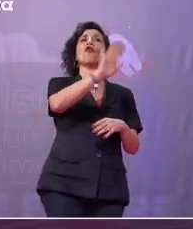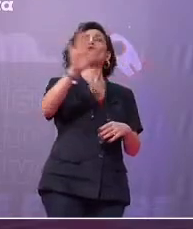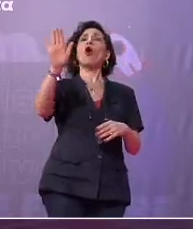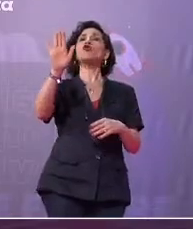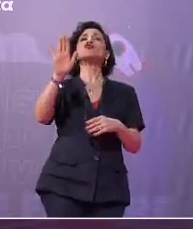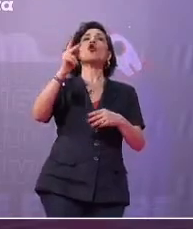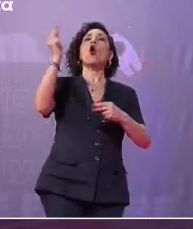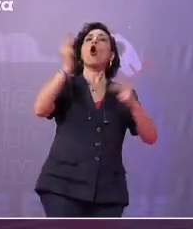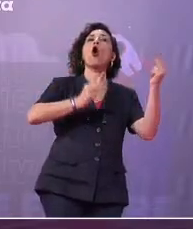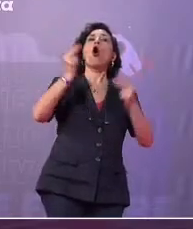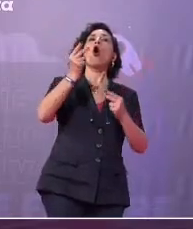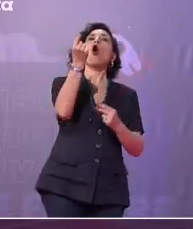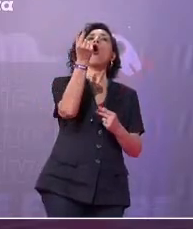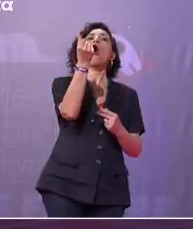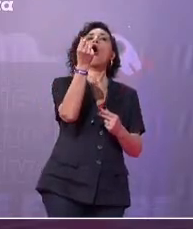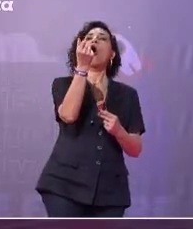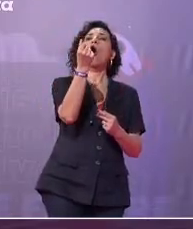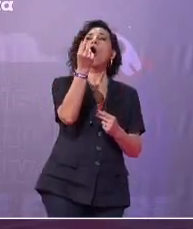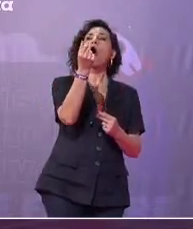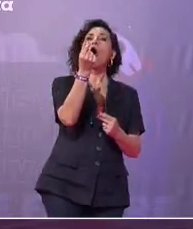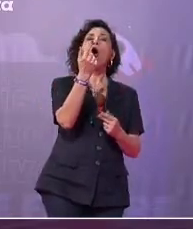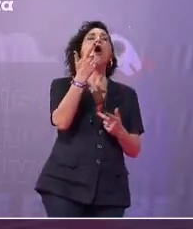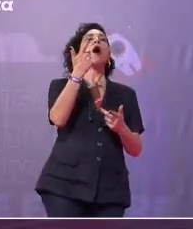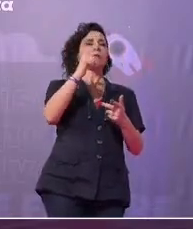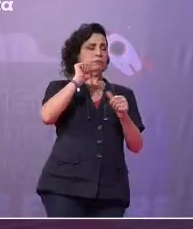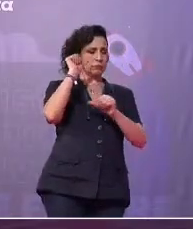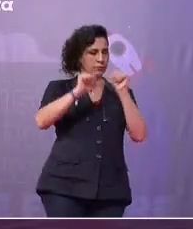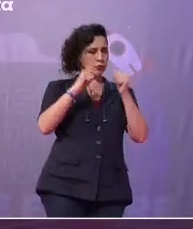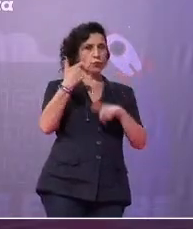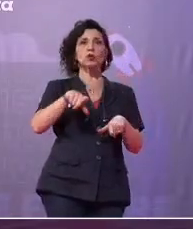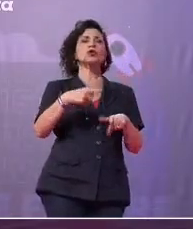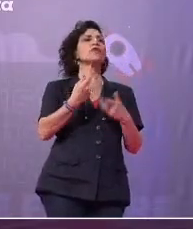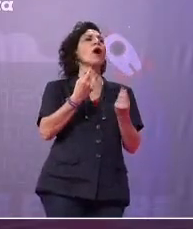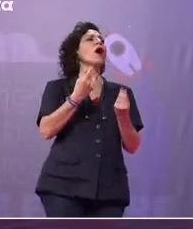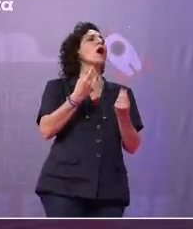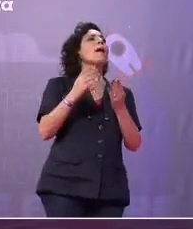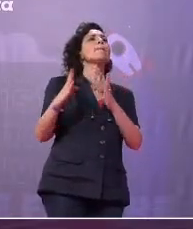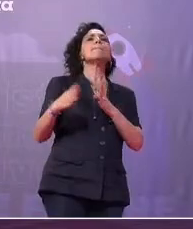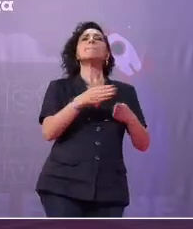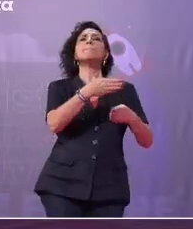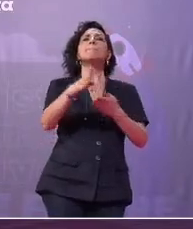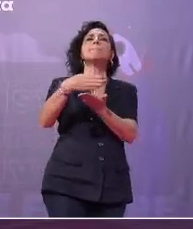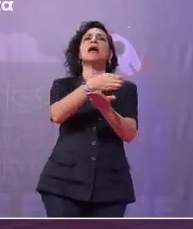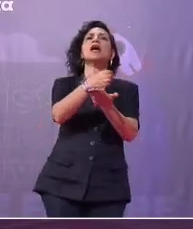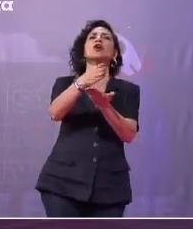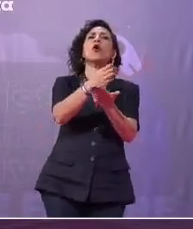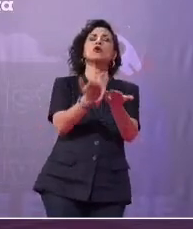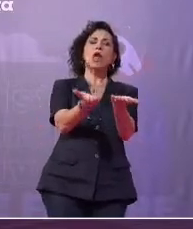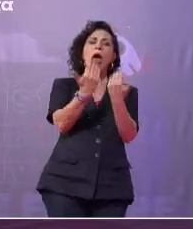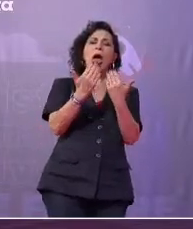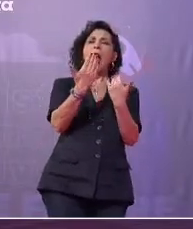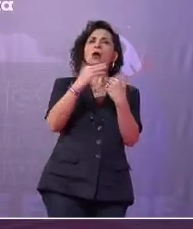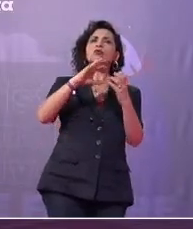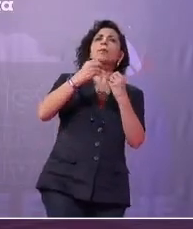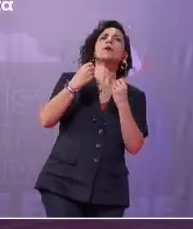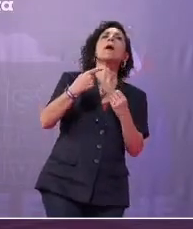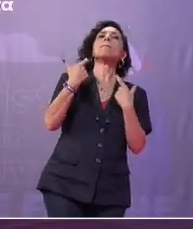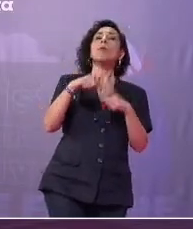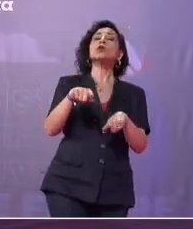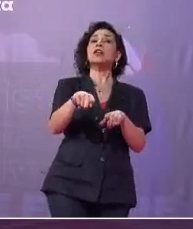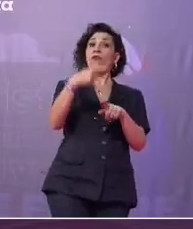perché come cambierà il già complesso percorso di acquisto in un mondo dove la Wess è importante è importante la Wess che